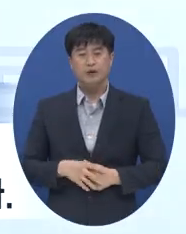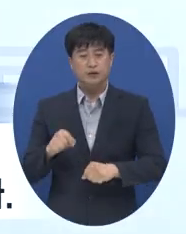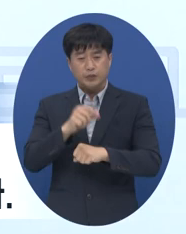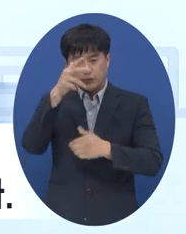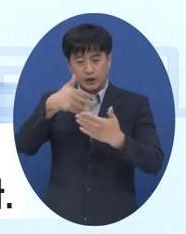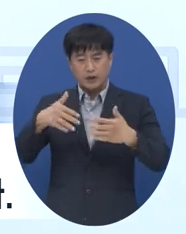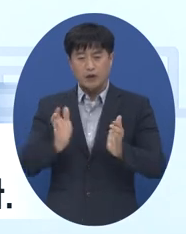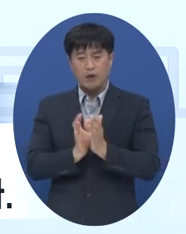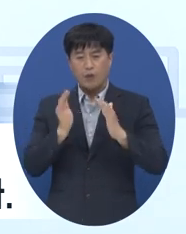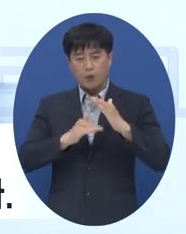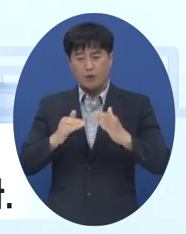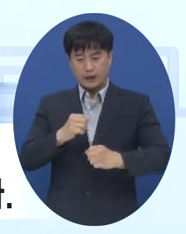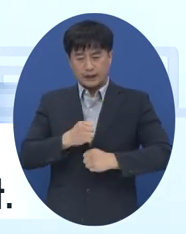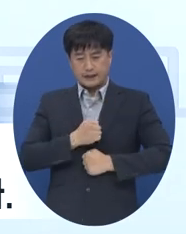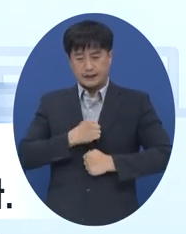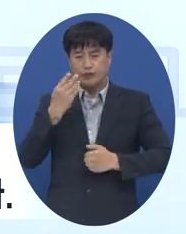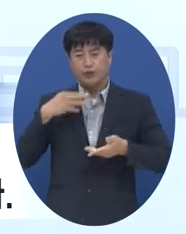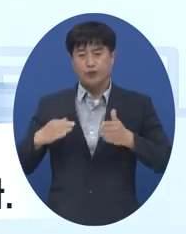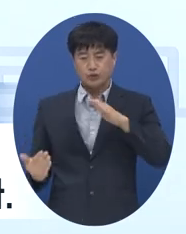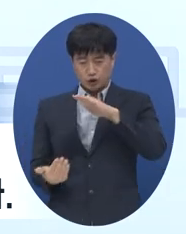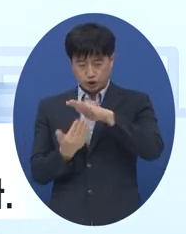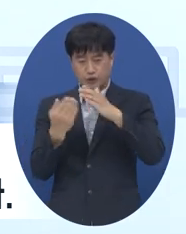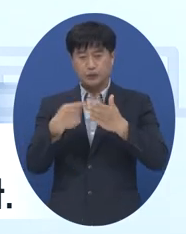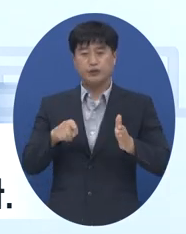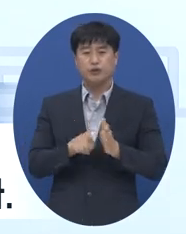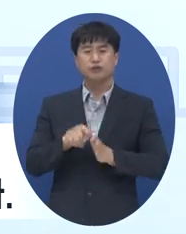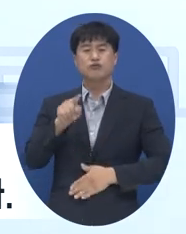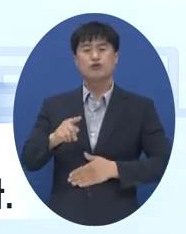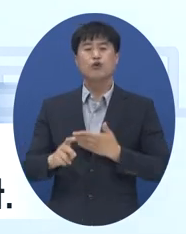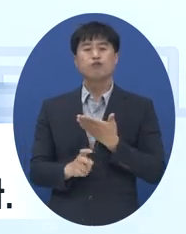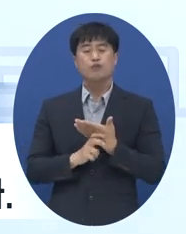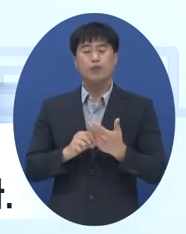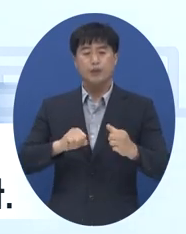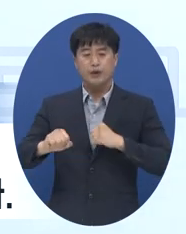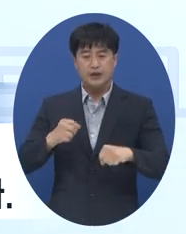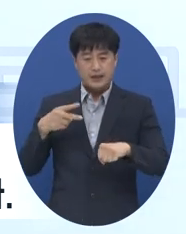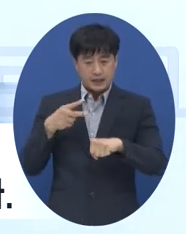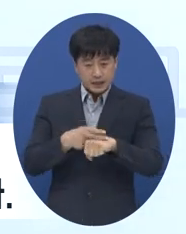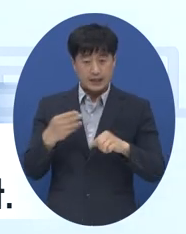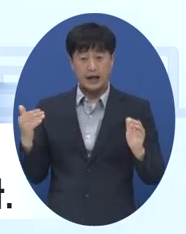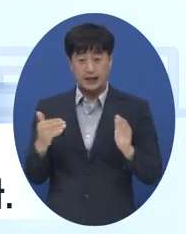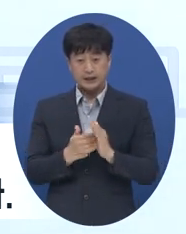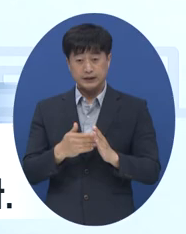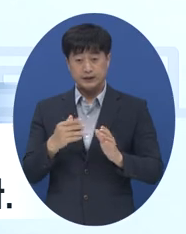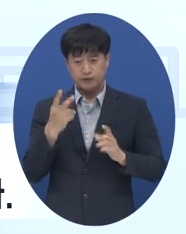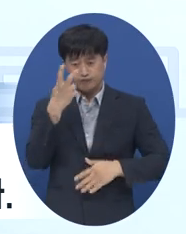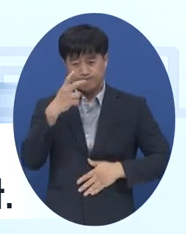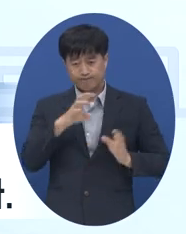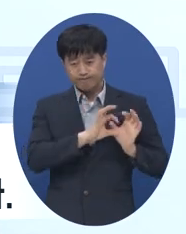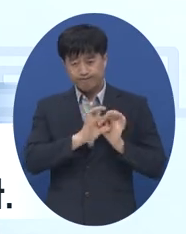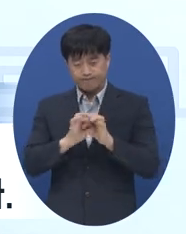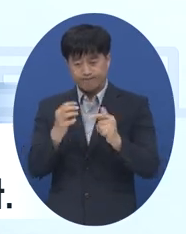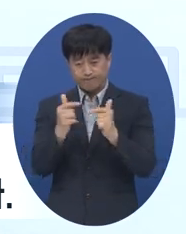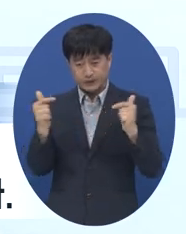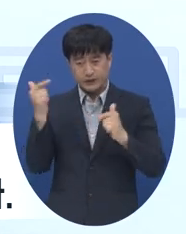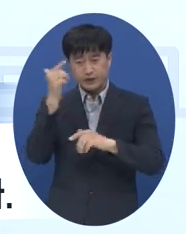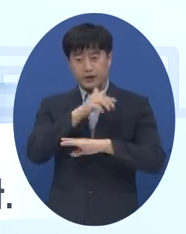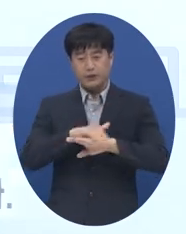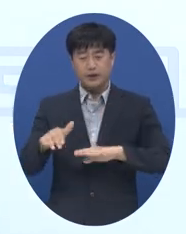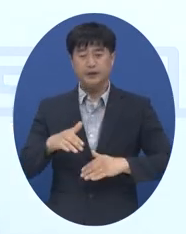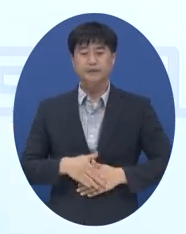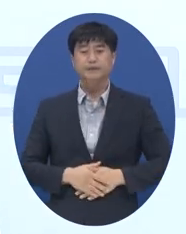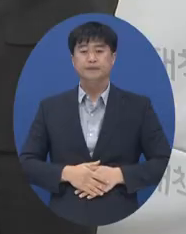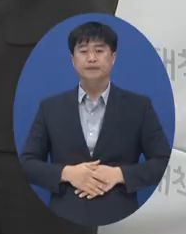특사경에서는 공정하고 안전한 경기도 실현을 위해 이러한 불법 행위가 근절될 때까지의 수사를 지속 확대해